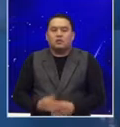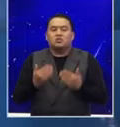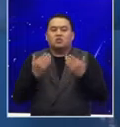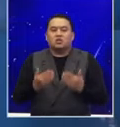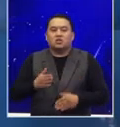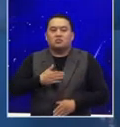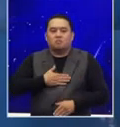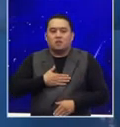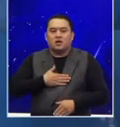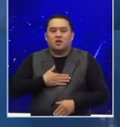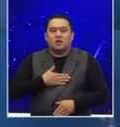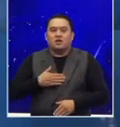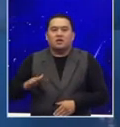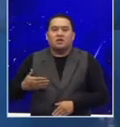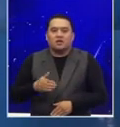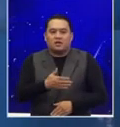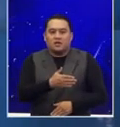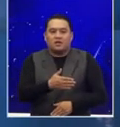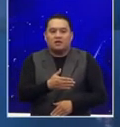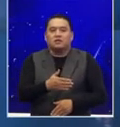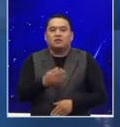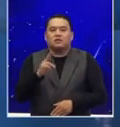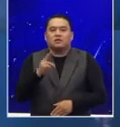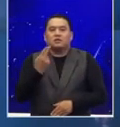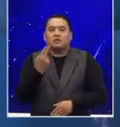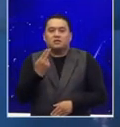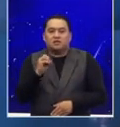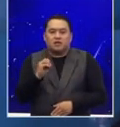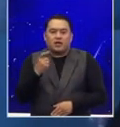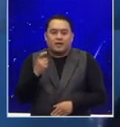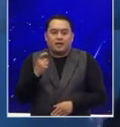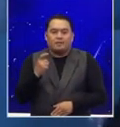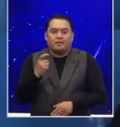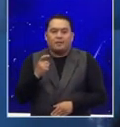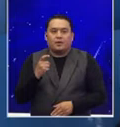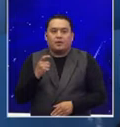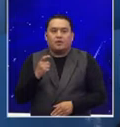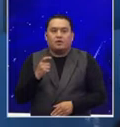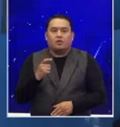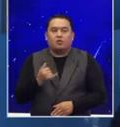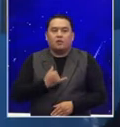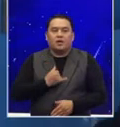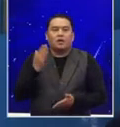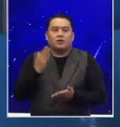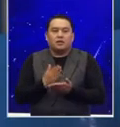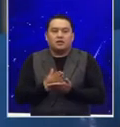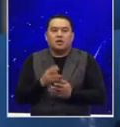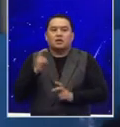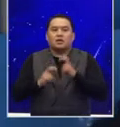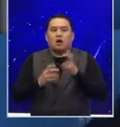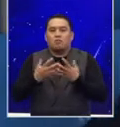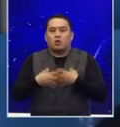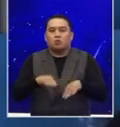мы находимся в инкубационном мальковом цехе нашей фермы. Позади меня находится